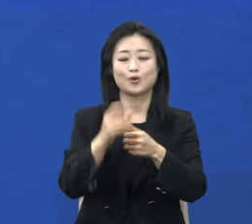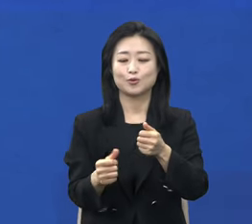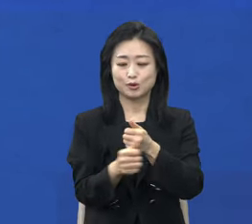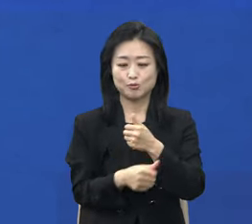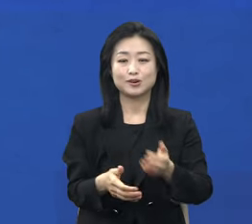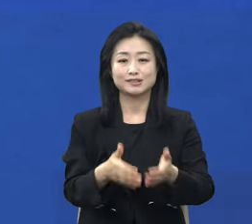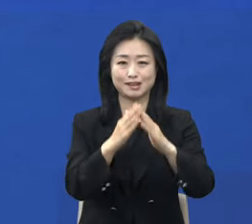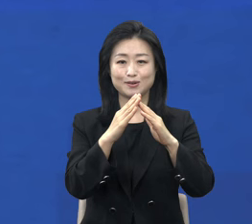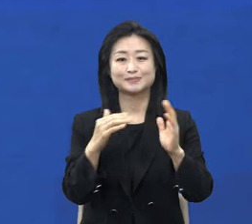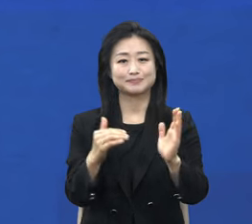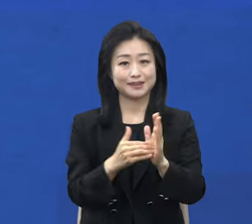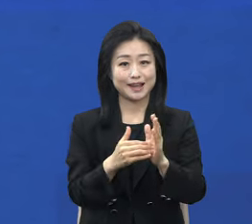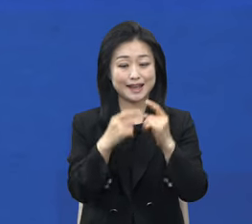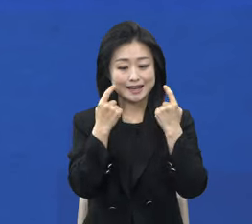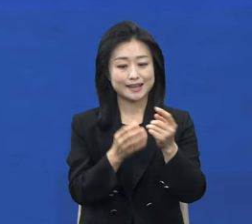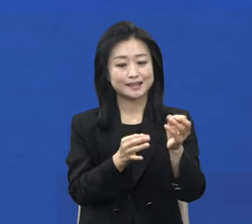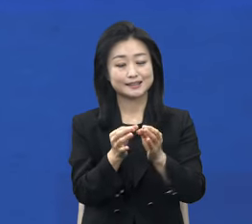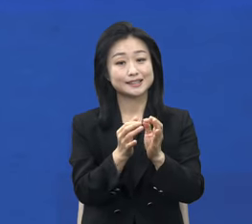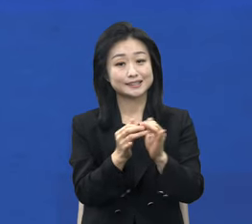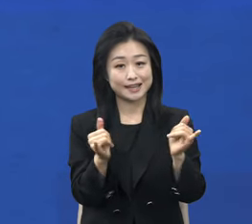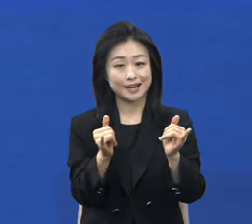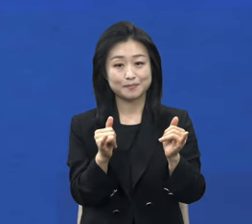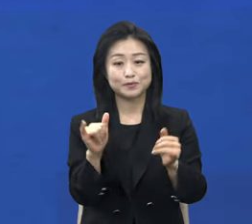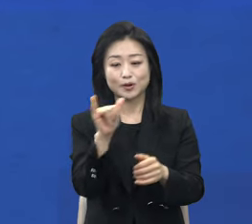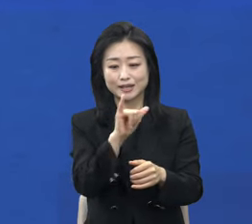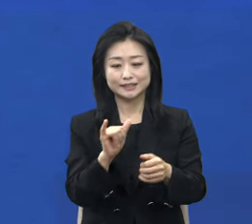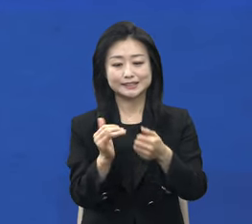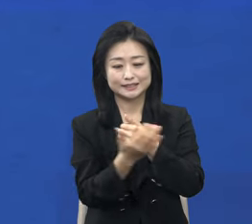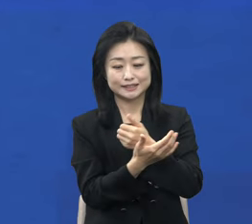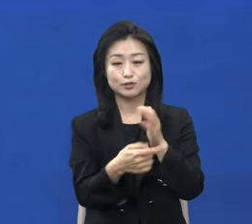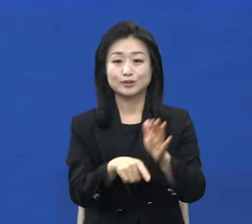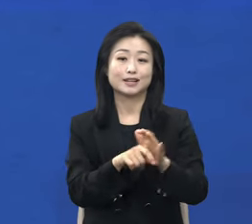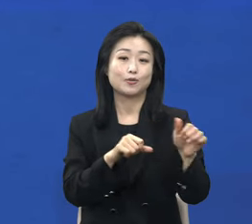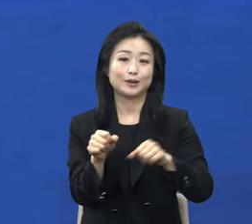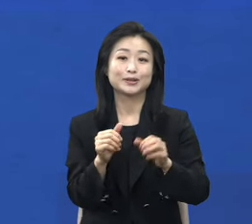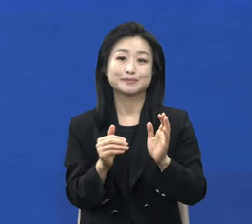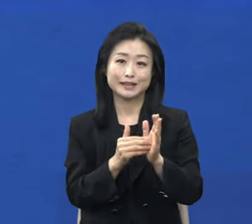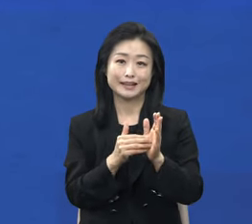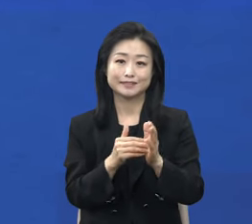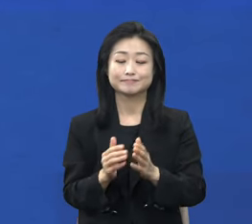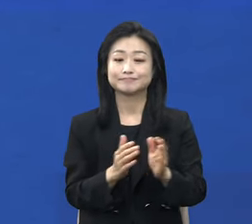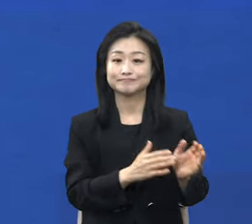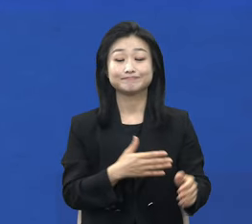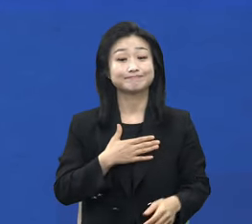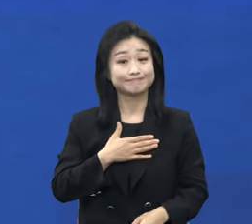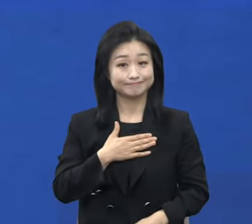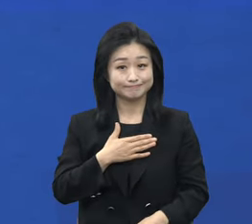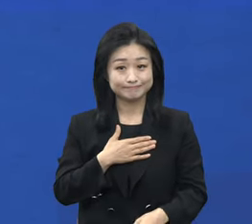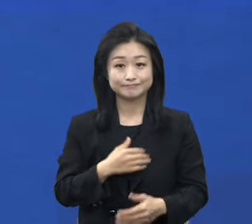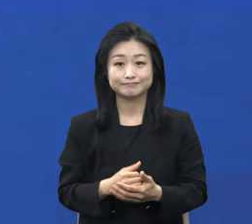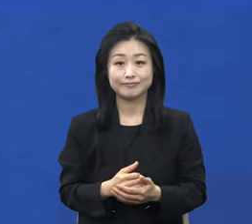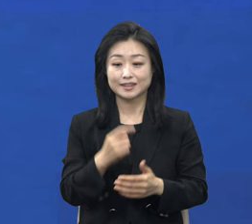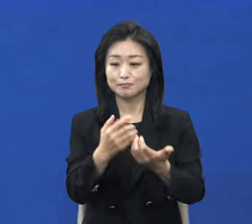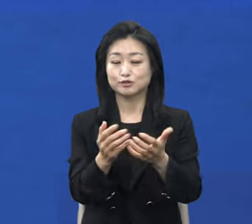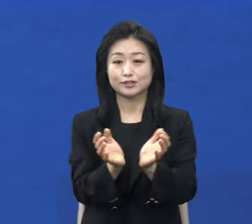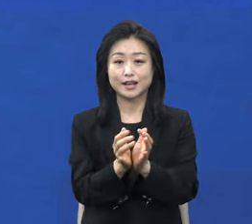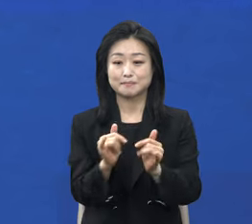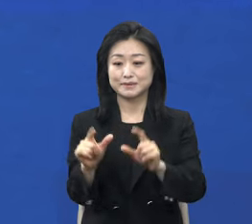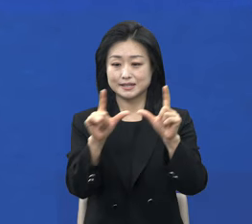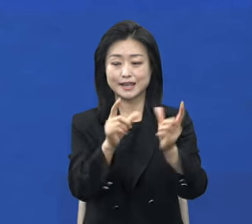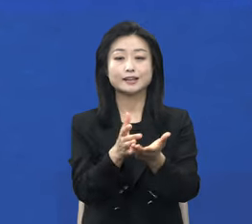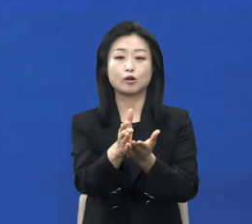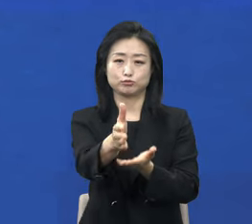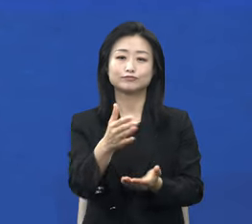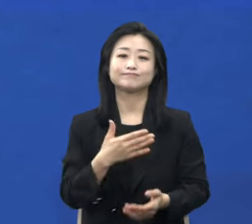만들어서 소상공인 자영업자 을들을 지키는 활동을 해왔습니다. 저 민병덕은 민주당의